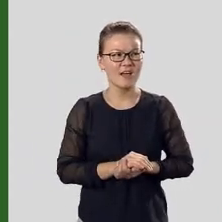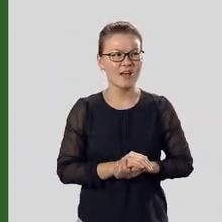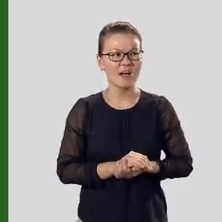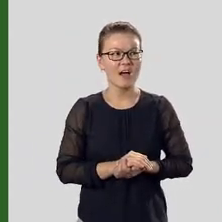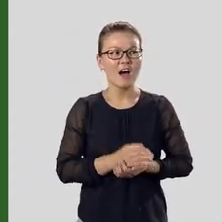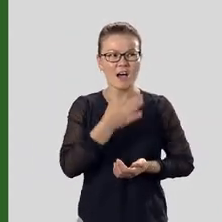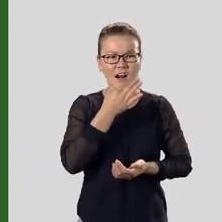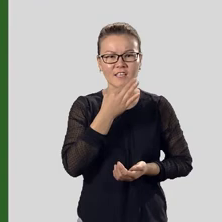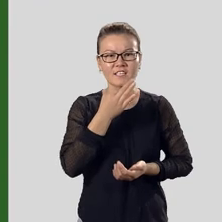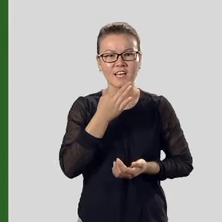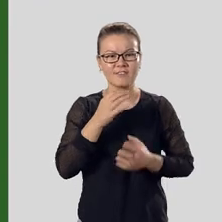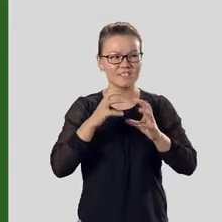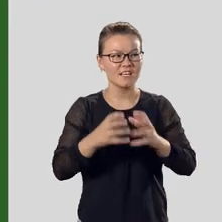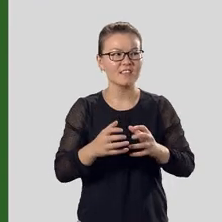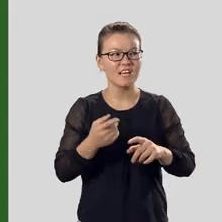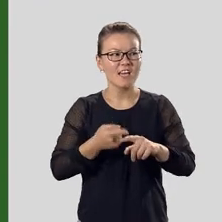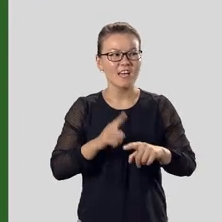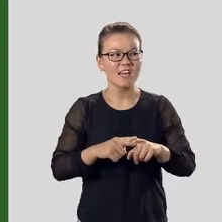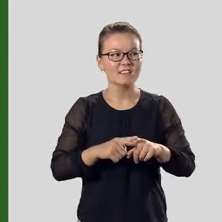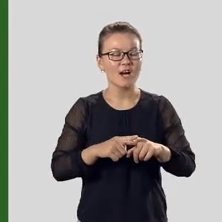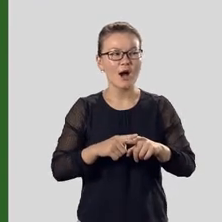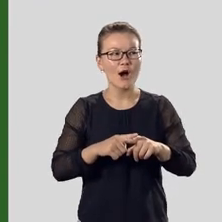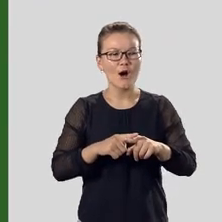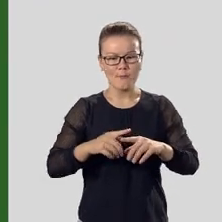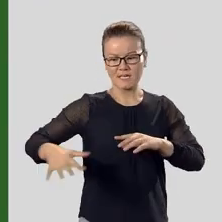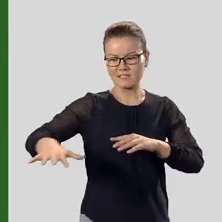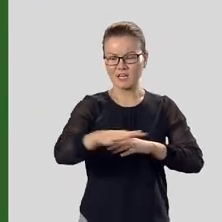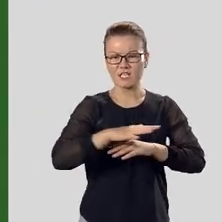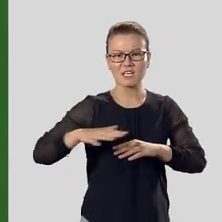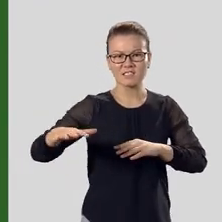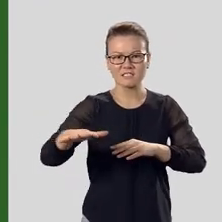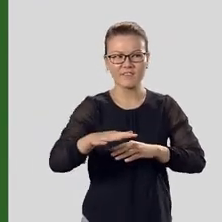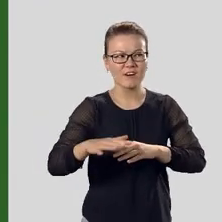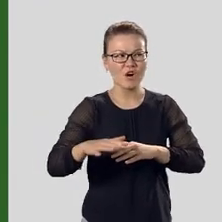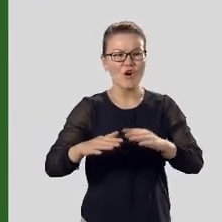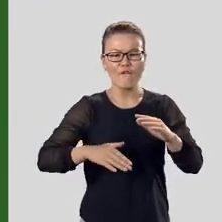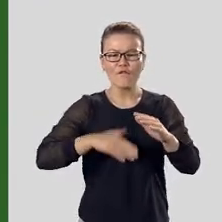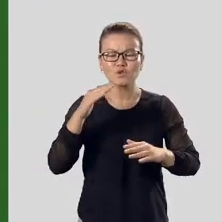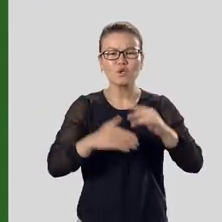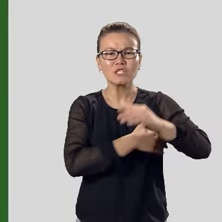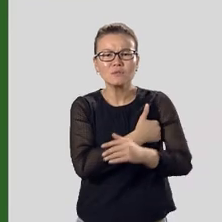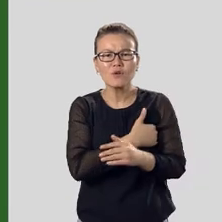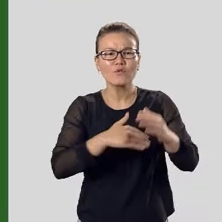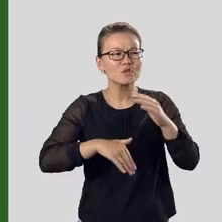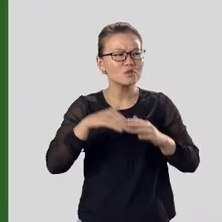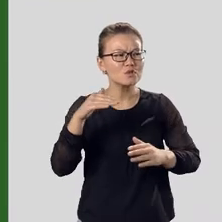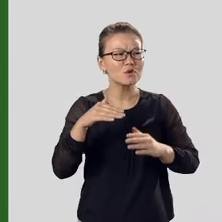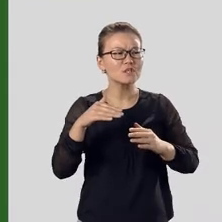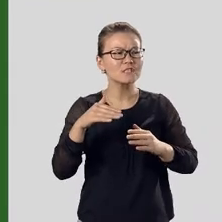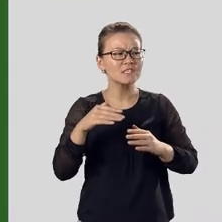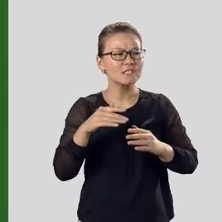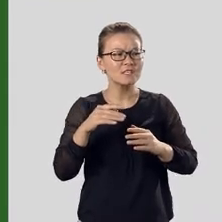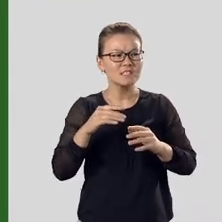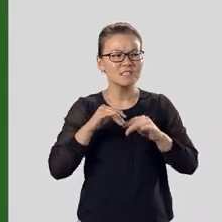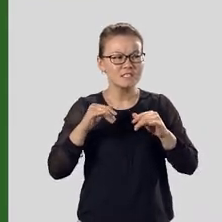Ранняя Вселенная – это пространство высоких энергий, высоких температур, высокой плотности. В ней